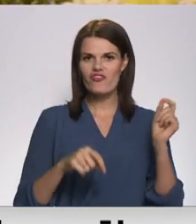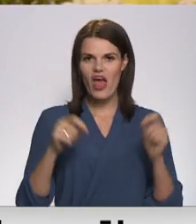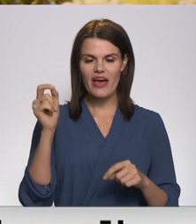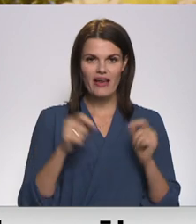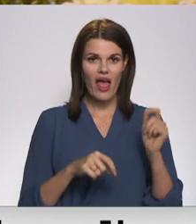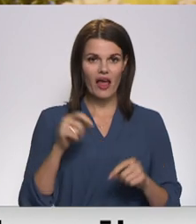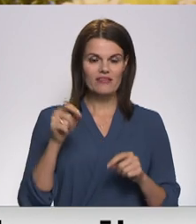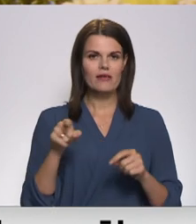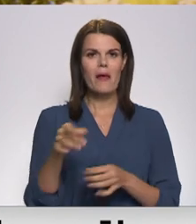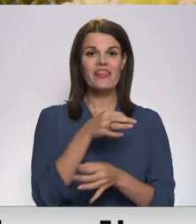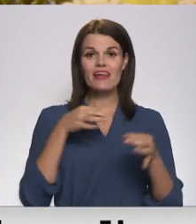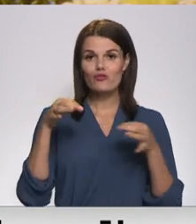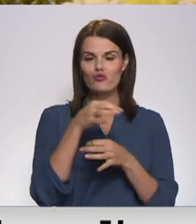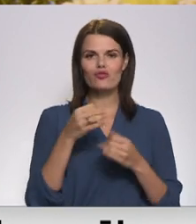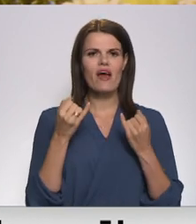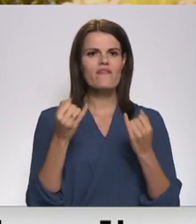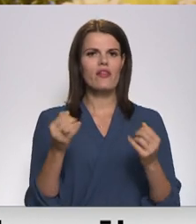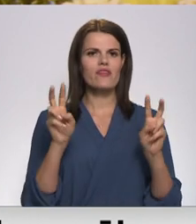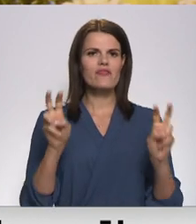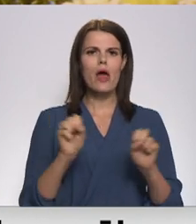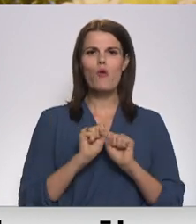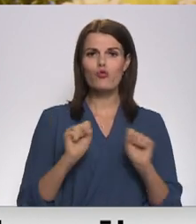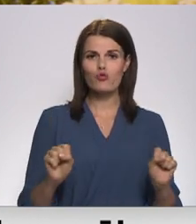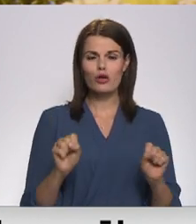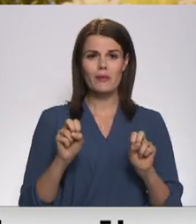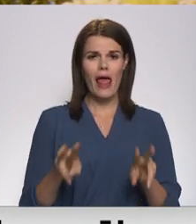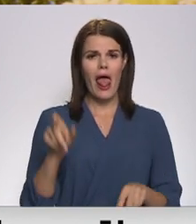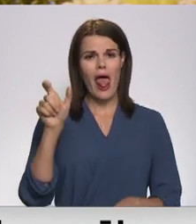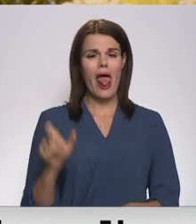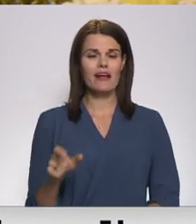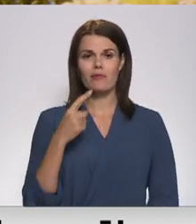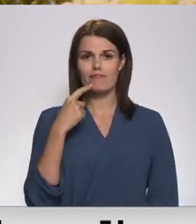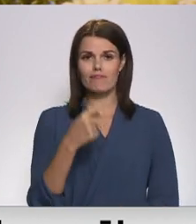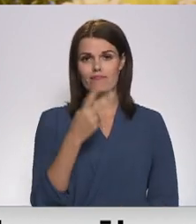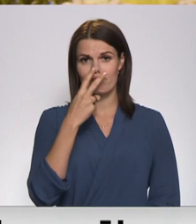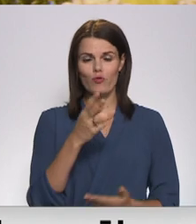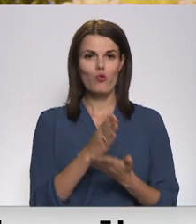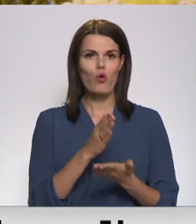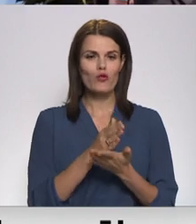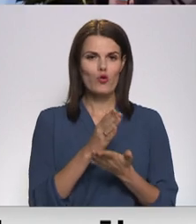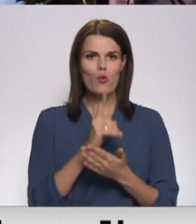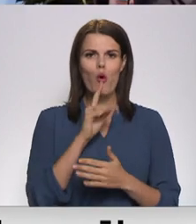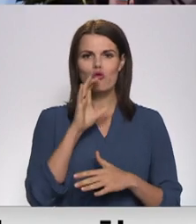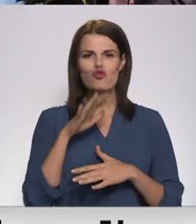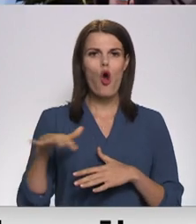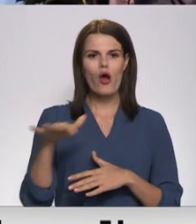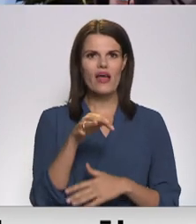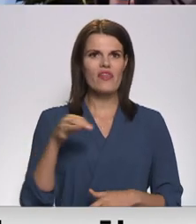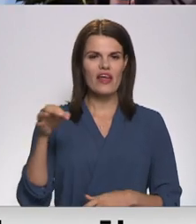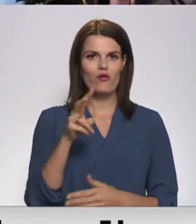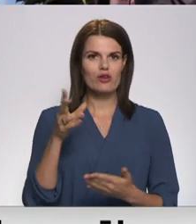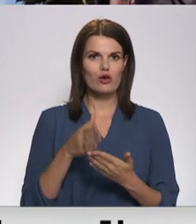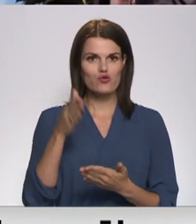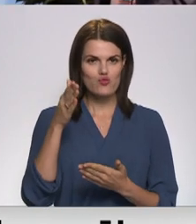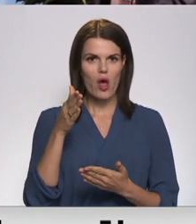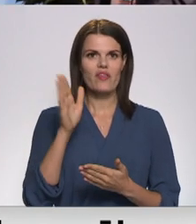Michta paneļdiskusijā, kas veltīta drošībai. Viņš prognozēja, ka notikumu klusā okeāna reģionā var novērst ASV uzmanību no Eiropas un